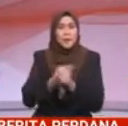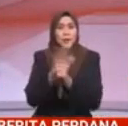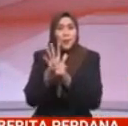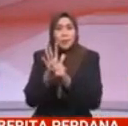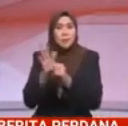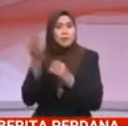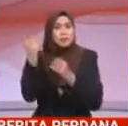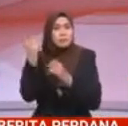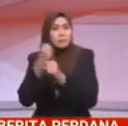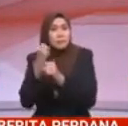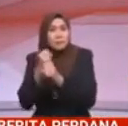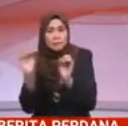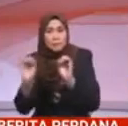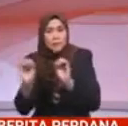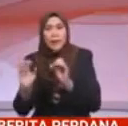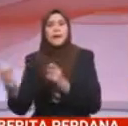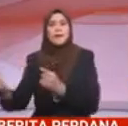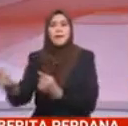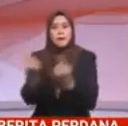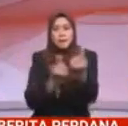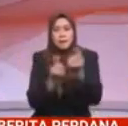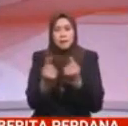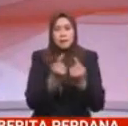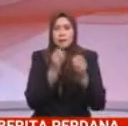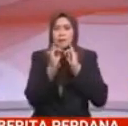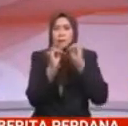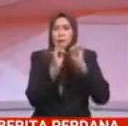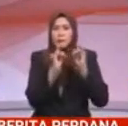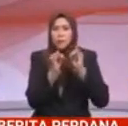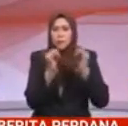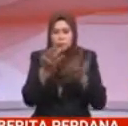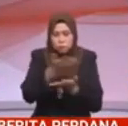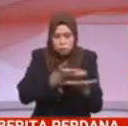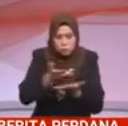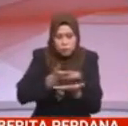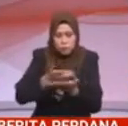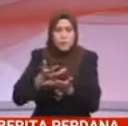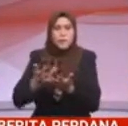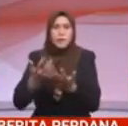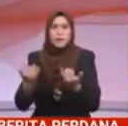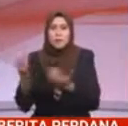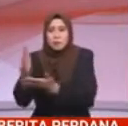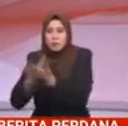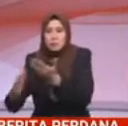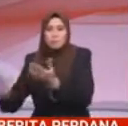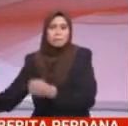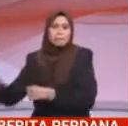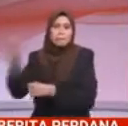ni, kita interview dia orang, so kita tapis. Only selected people kita akan tarik ke sini lah.